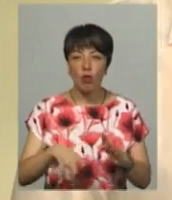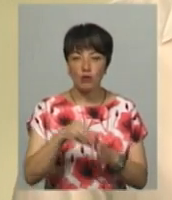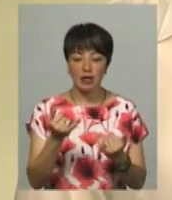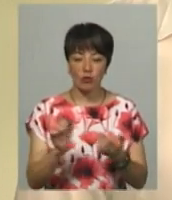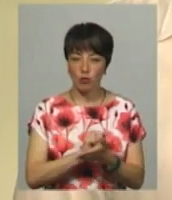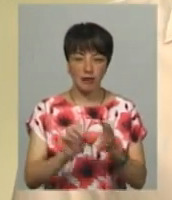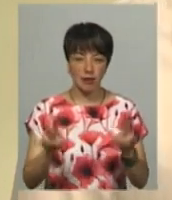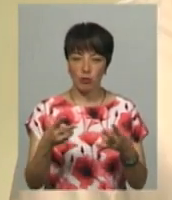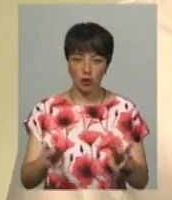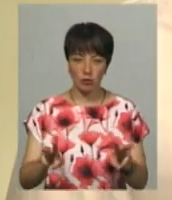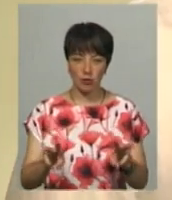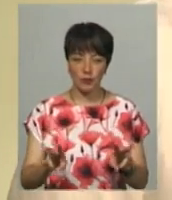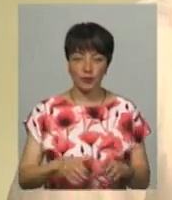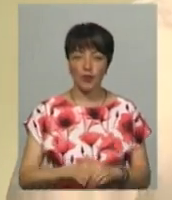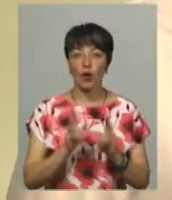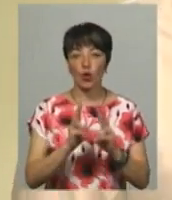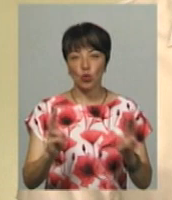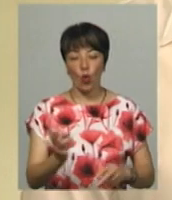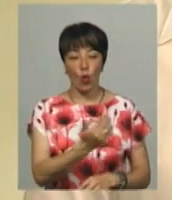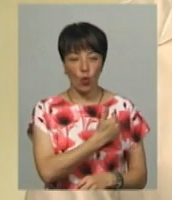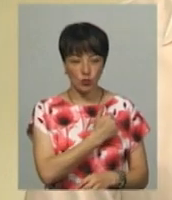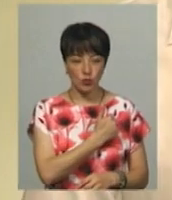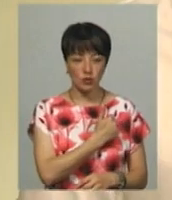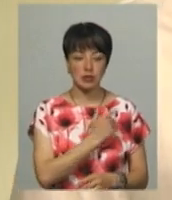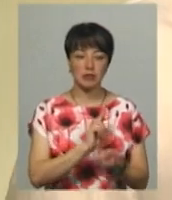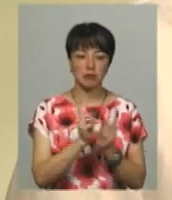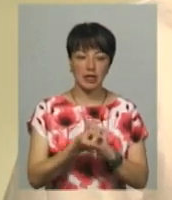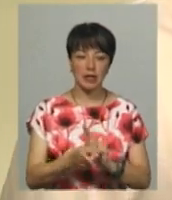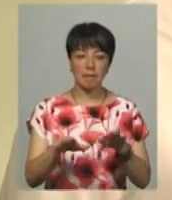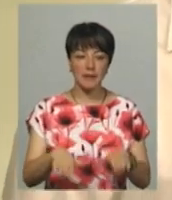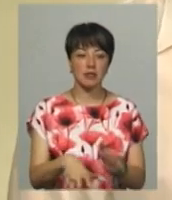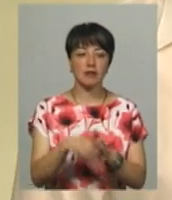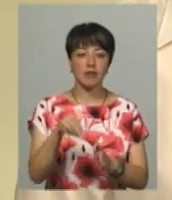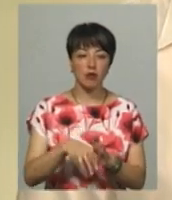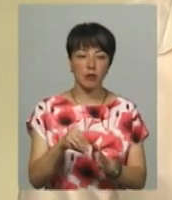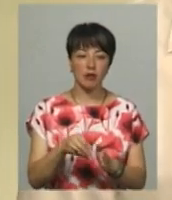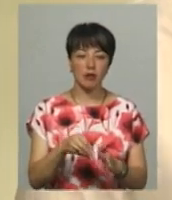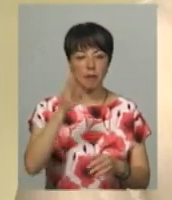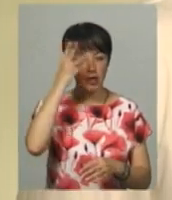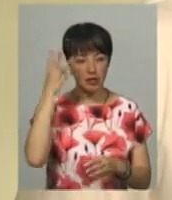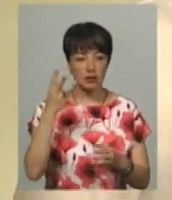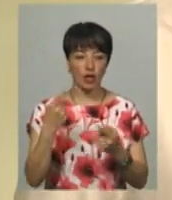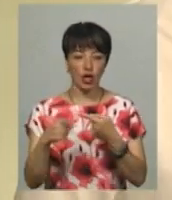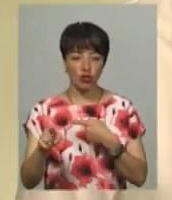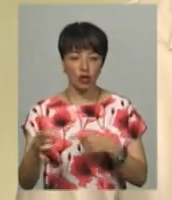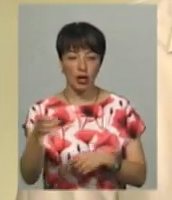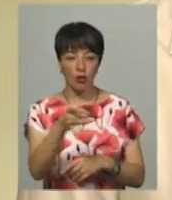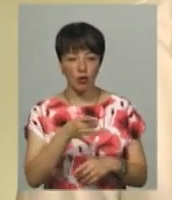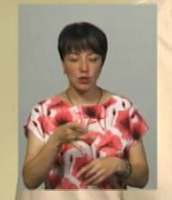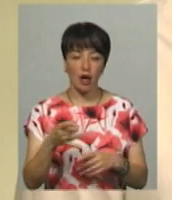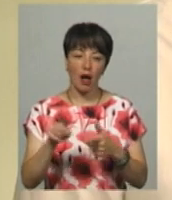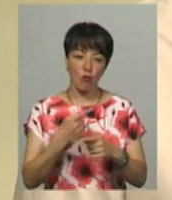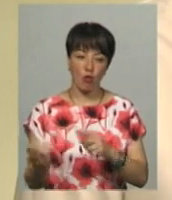не потрібно. Тобто, хто має бажання змінити місце голосування з, наприклад, Хмельницького на інші регіони чи з